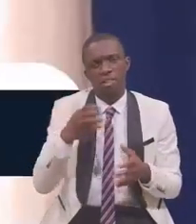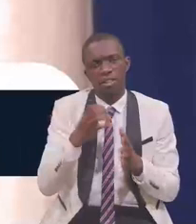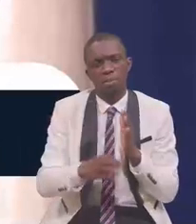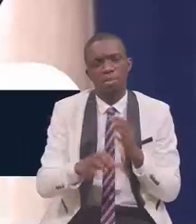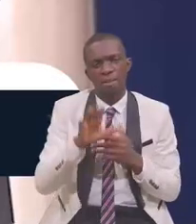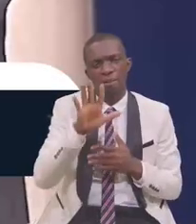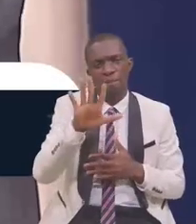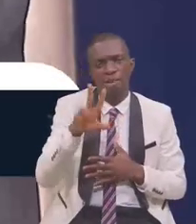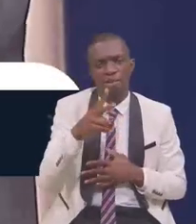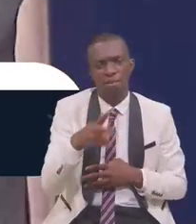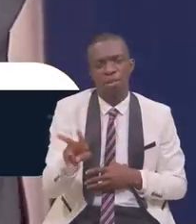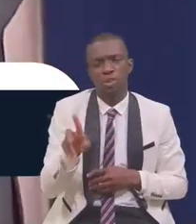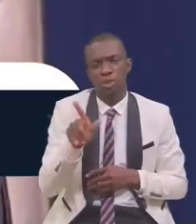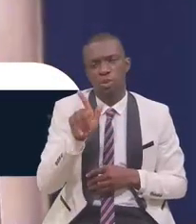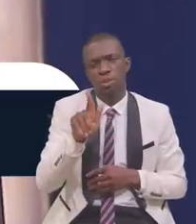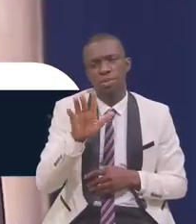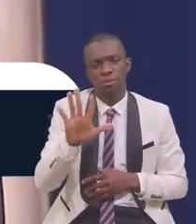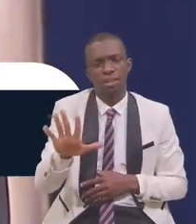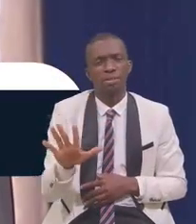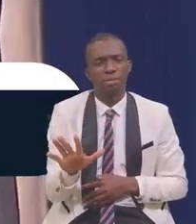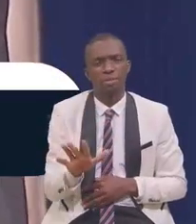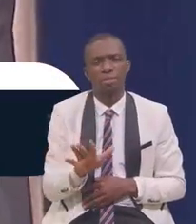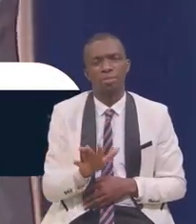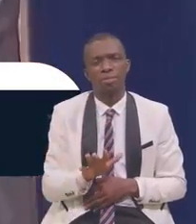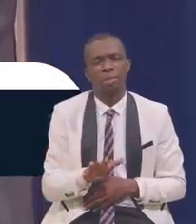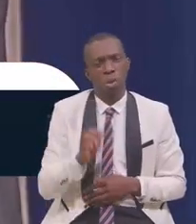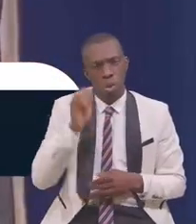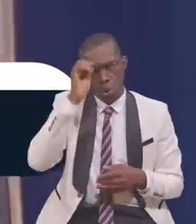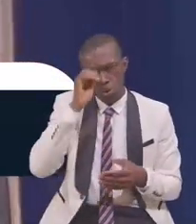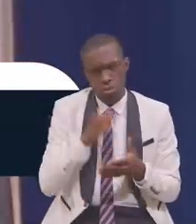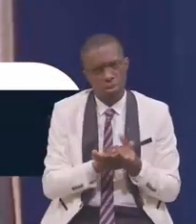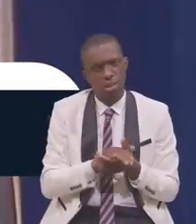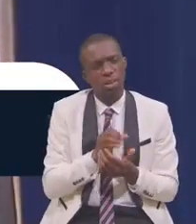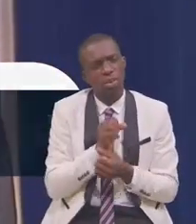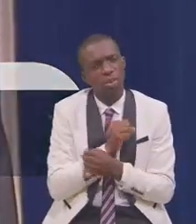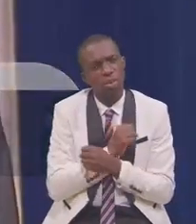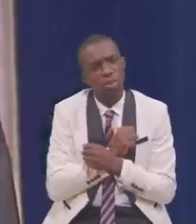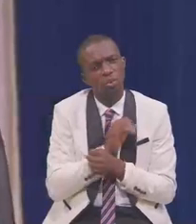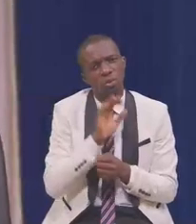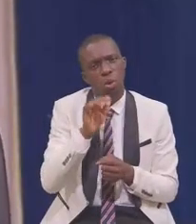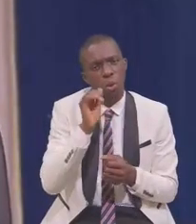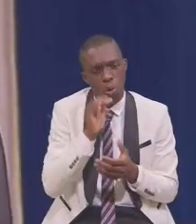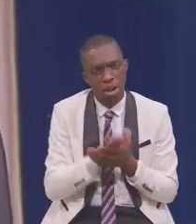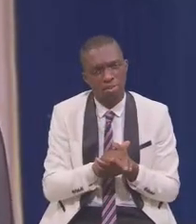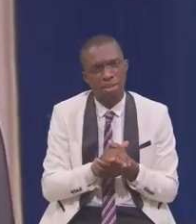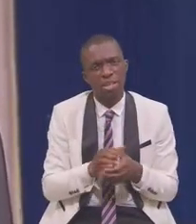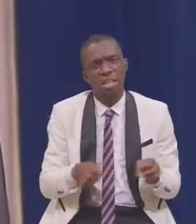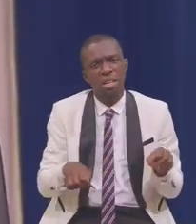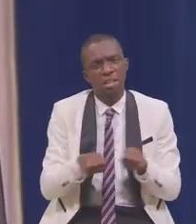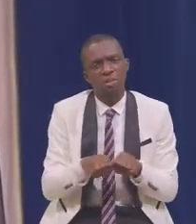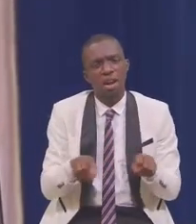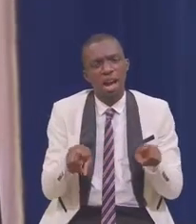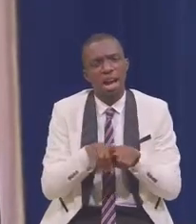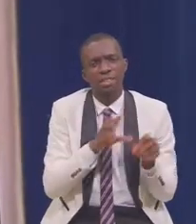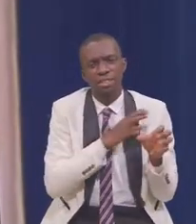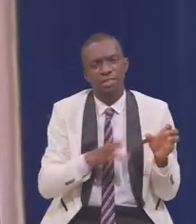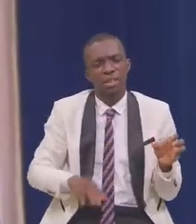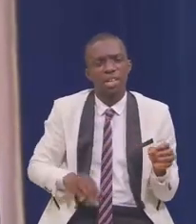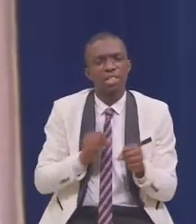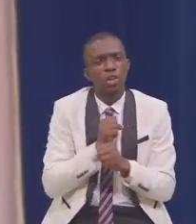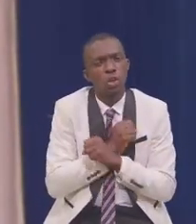25. Éphésiens 5, 25. Marie, aimez vos femmes comme Christ a aimé l'Église. Il s'est livré